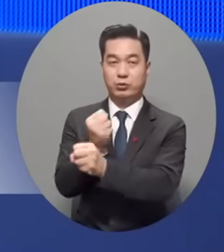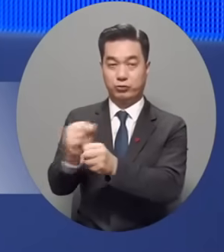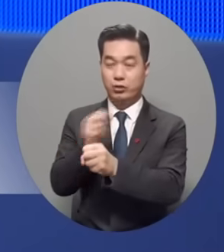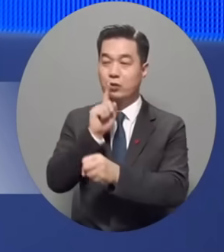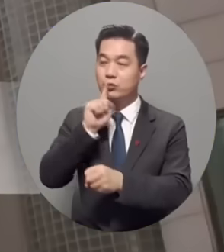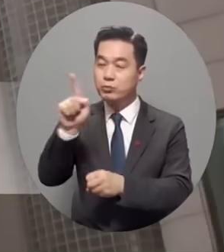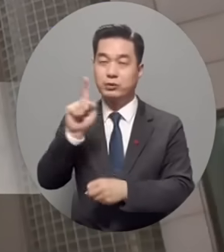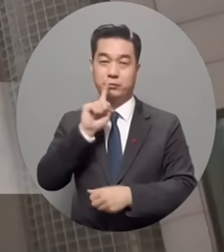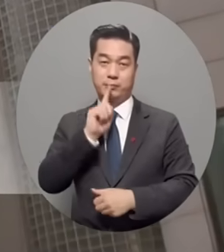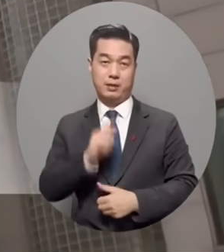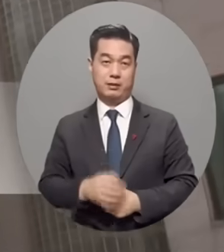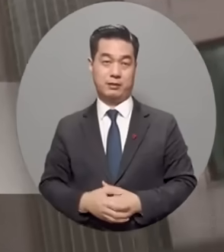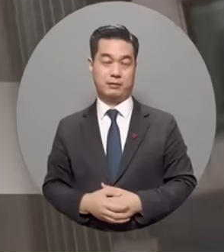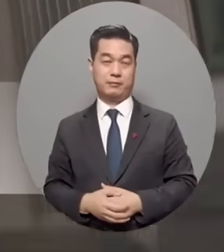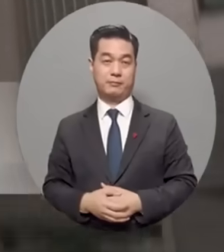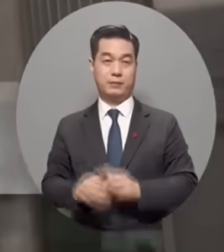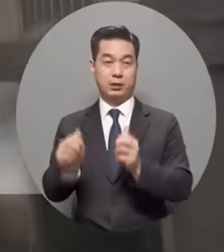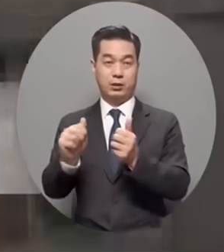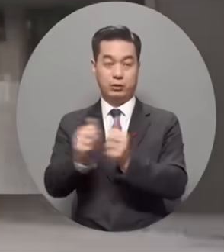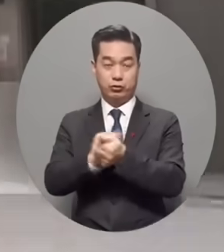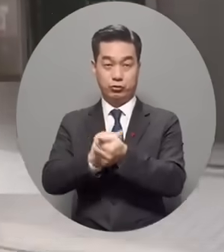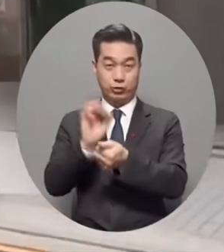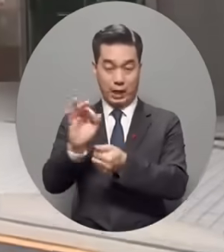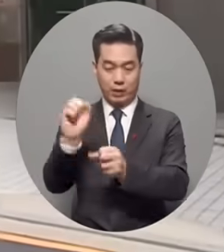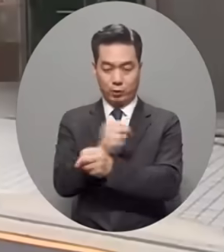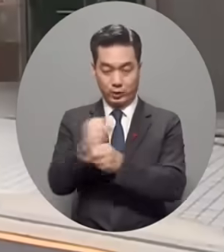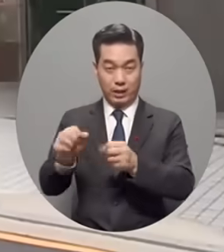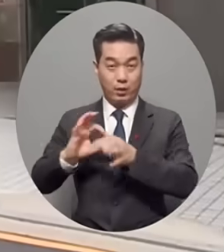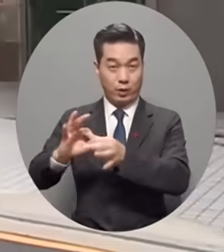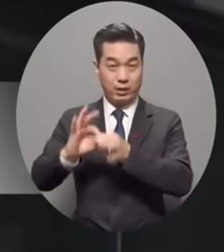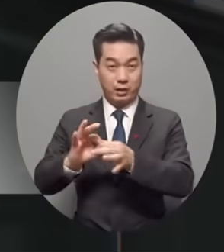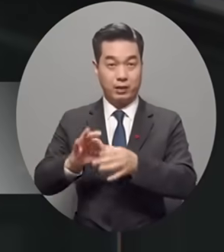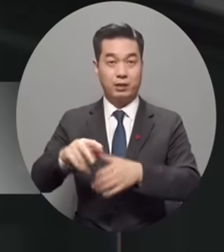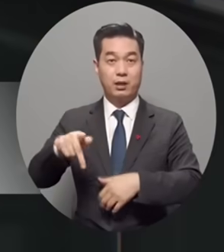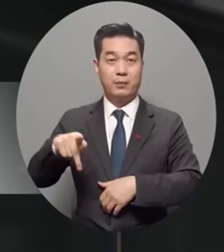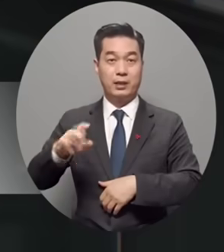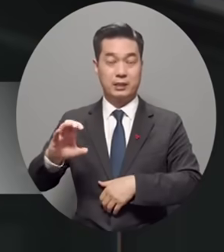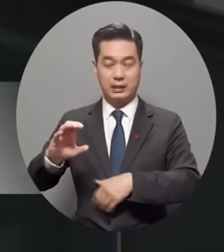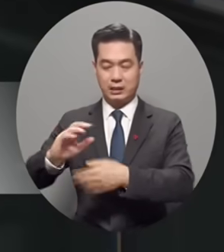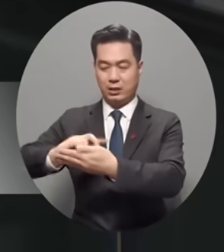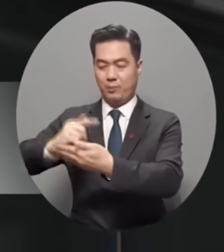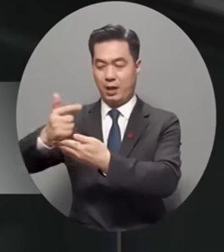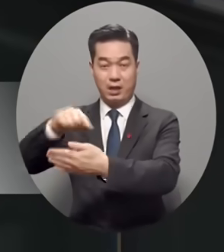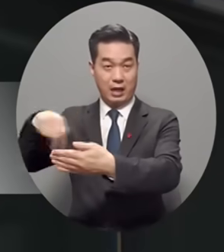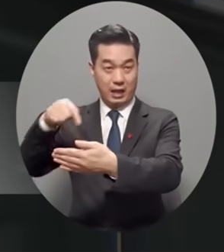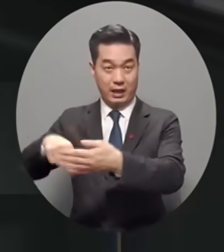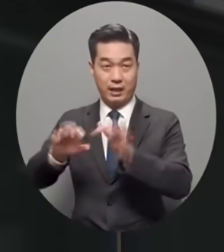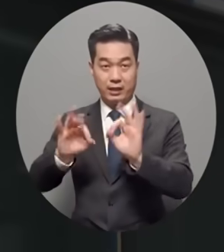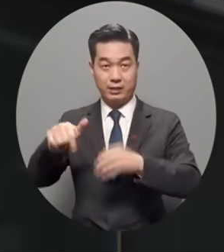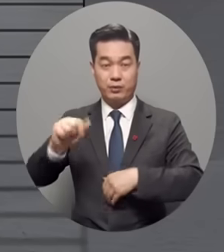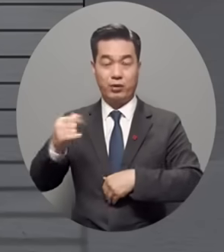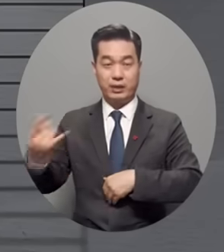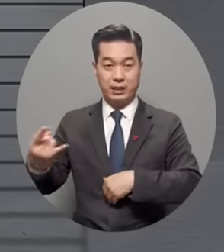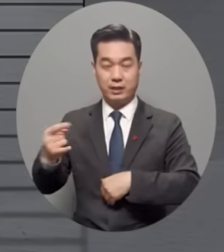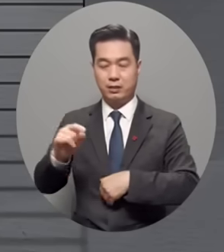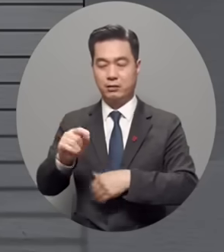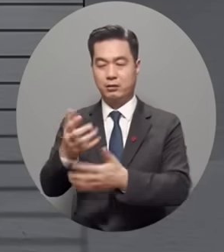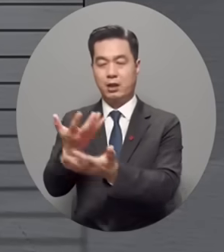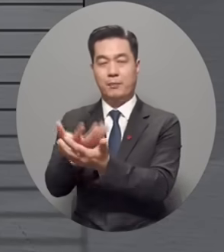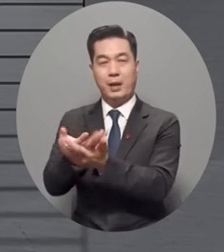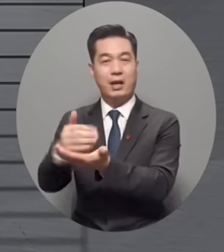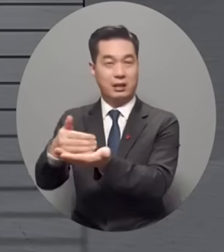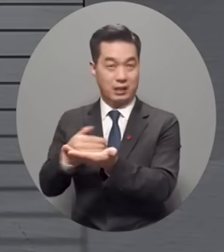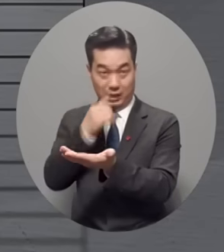겁니다. 주가 조작에 가담한 투자자문사 PC에선 김건희라는 제목의 파일이 나왔습니다. 김